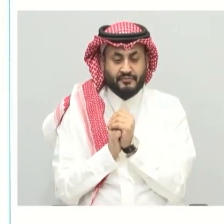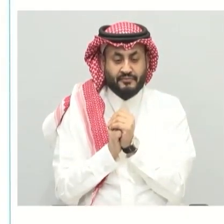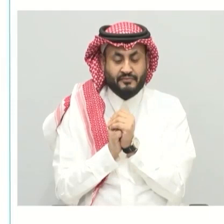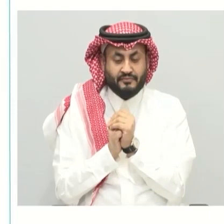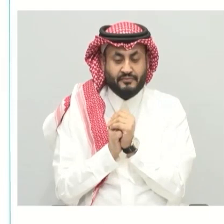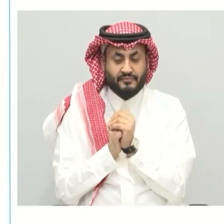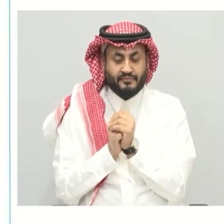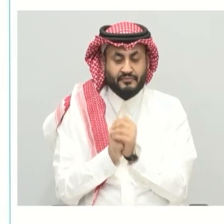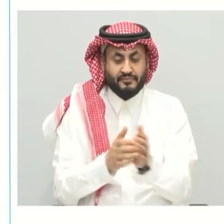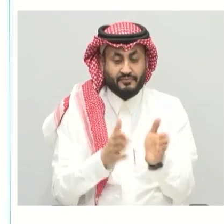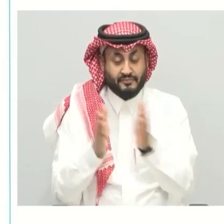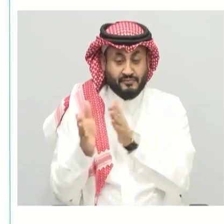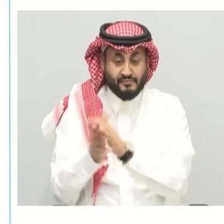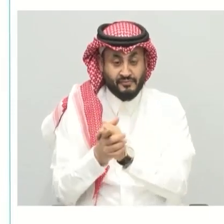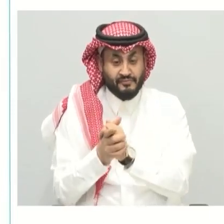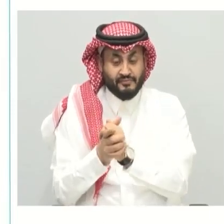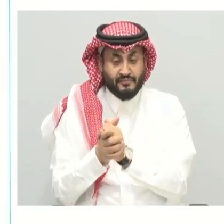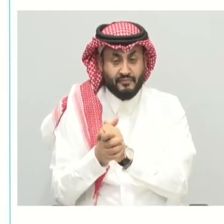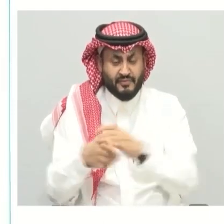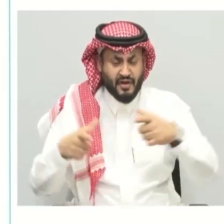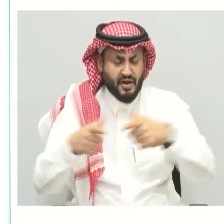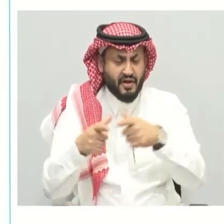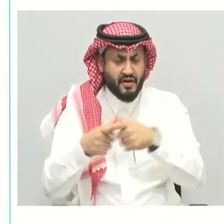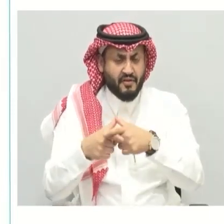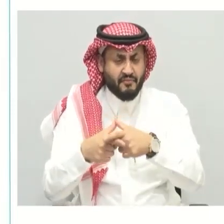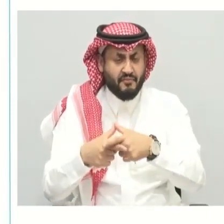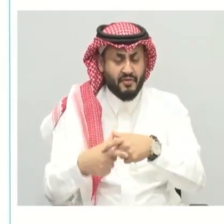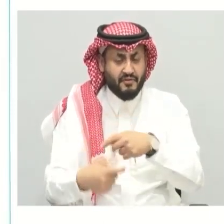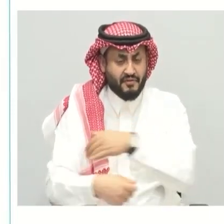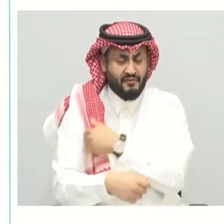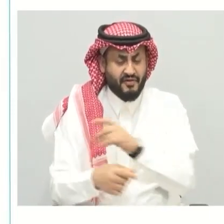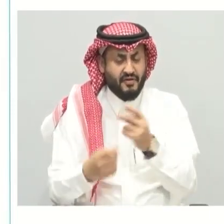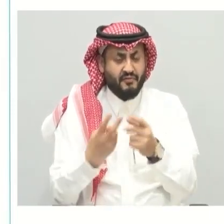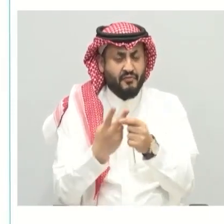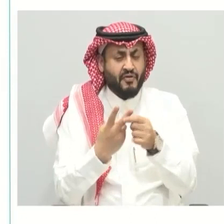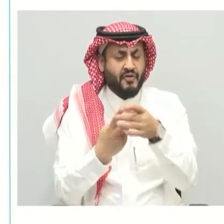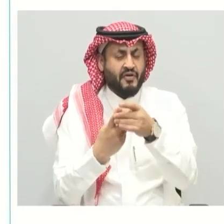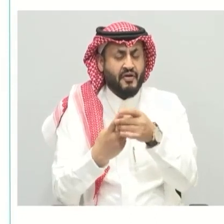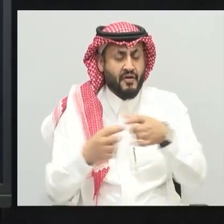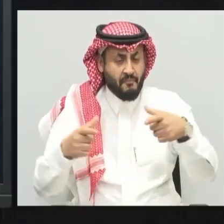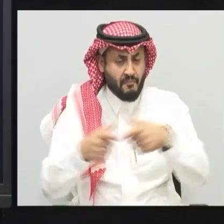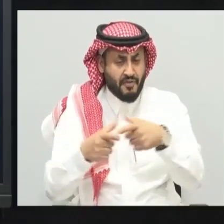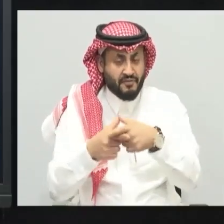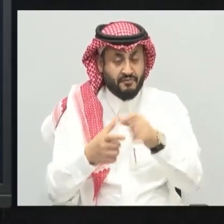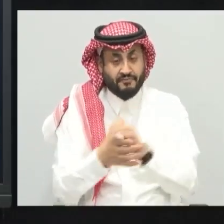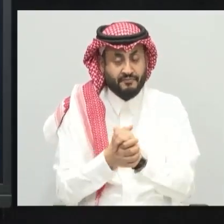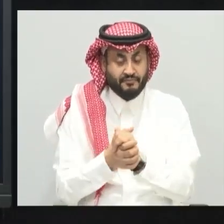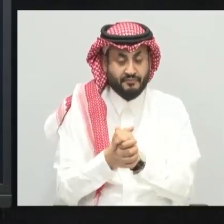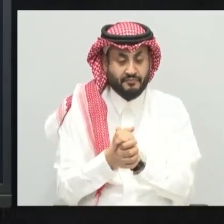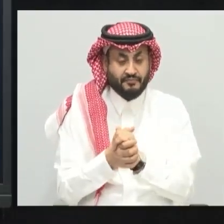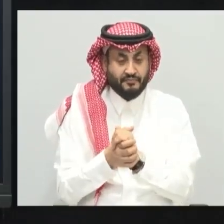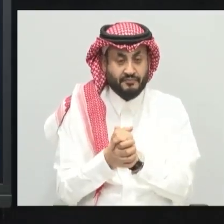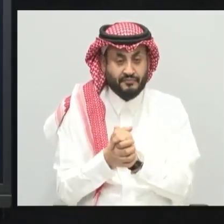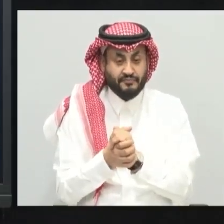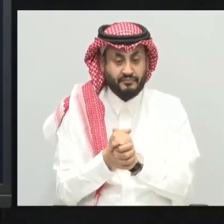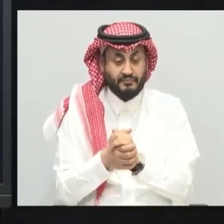خلاله تكون ملكيته محصوره بصاحب المشروع او شريك اخر هذه كذلك من مزايا المشروع الصغير